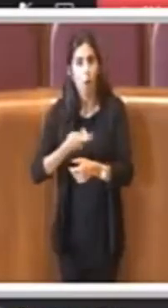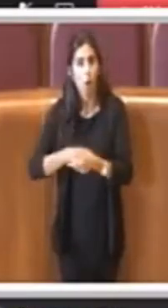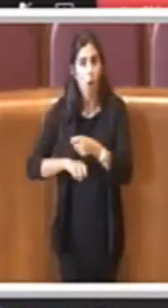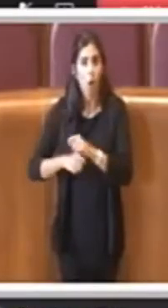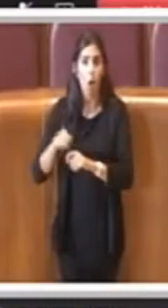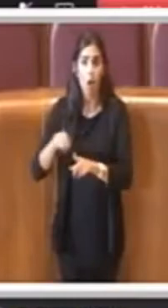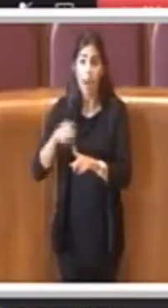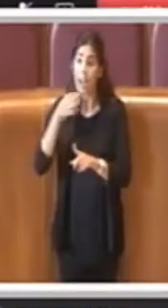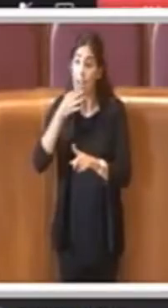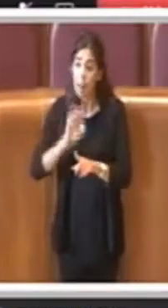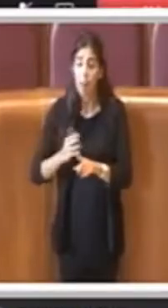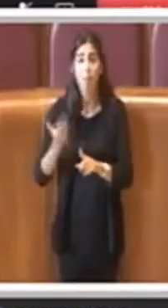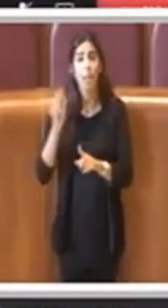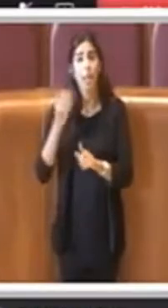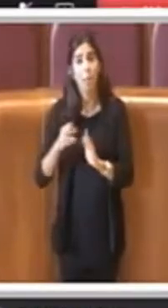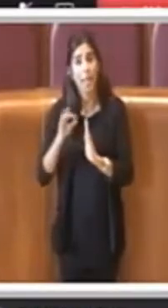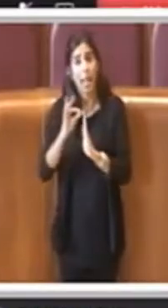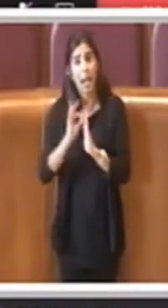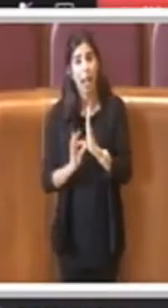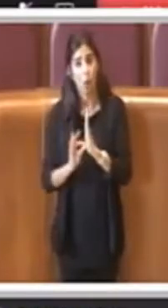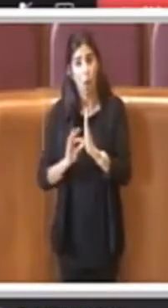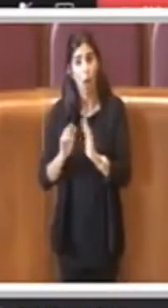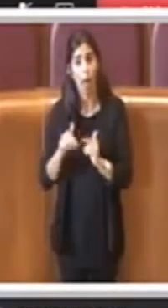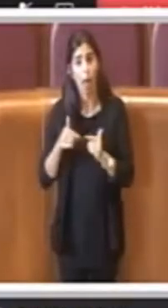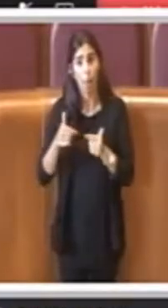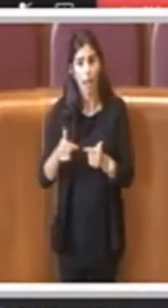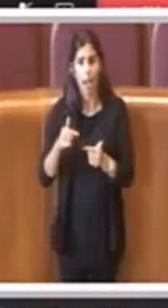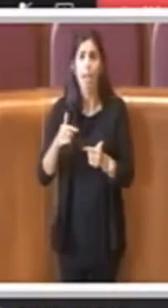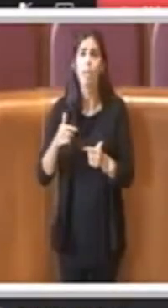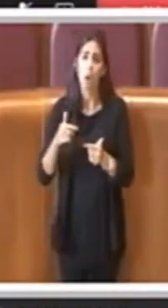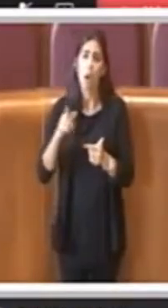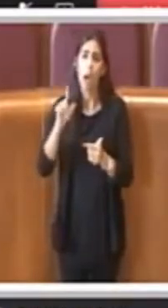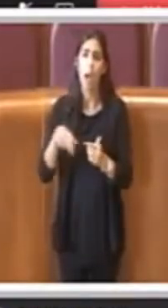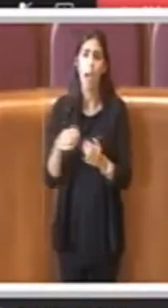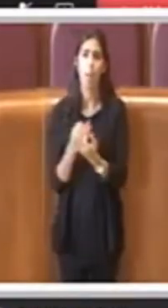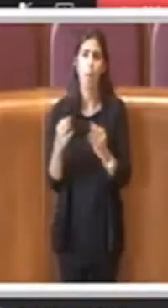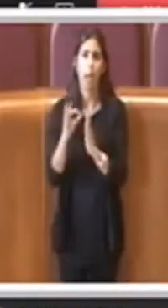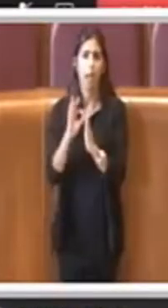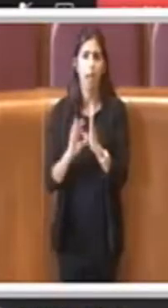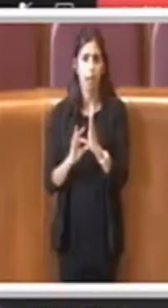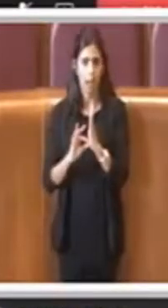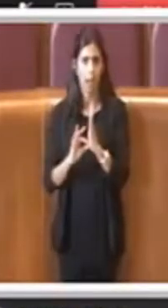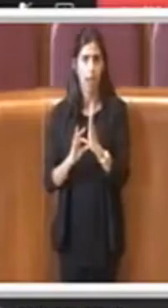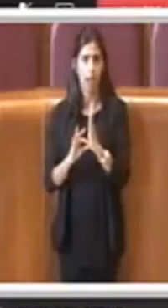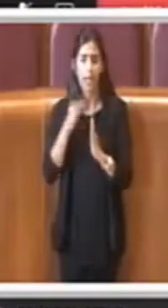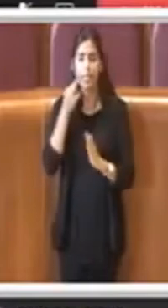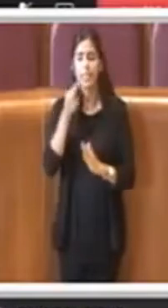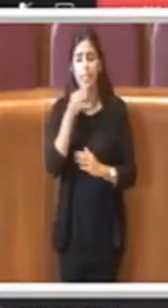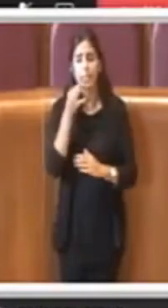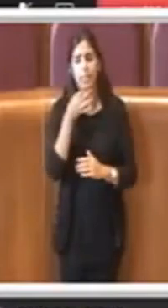regolamentarlo dal nostro punto di vista anche in modo efficace. Quindi, come dire, abbandoniamo un